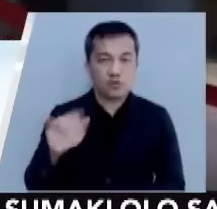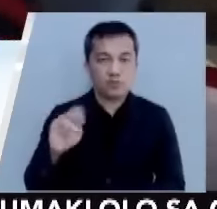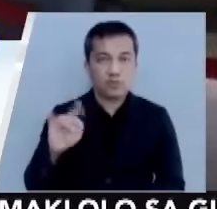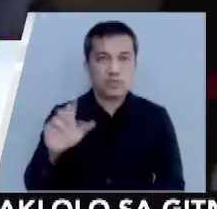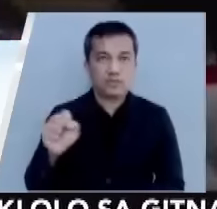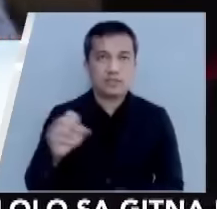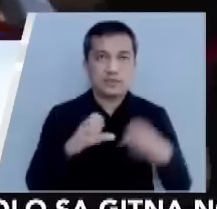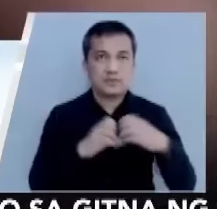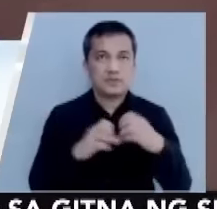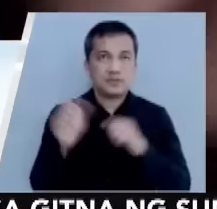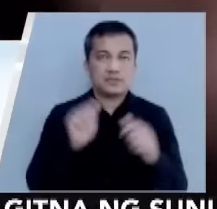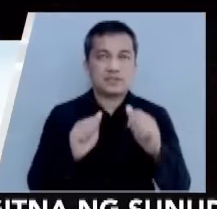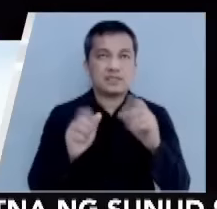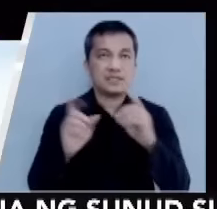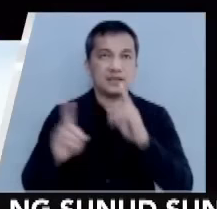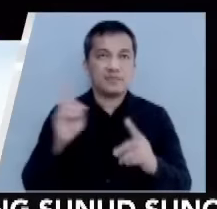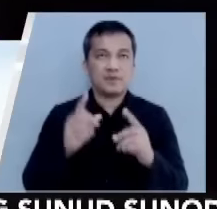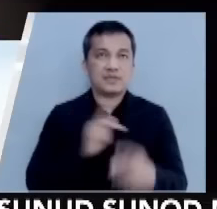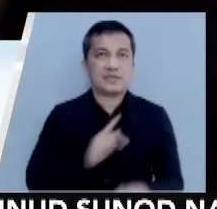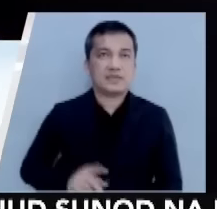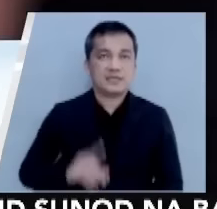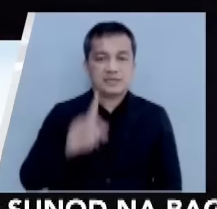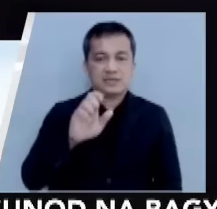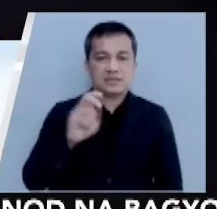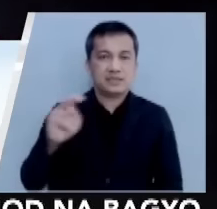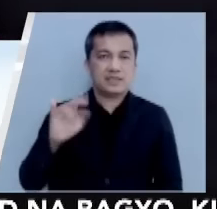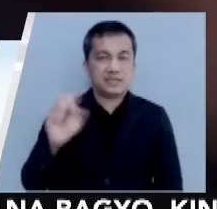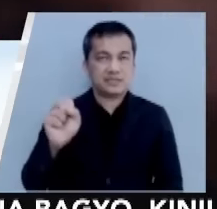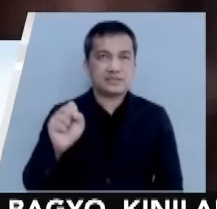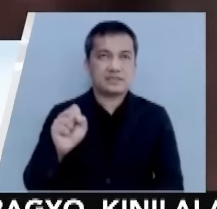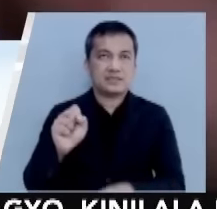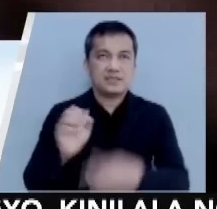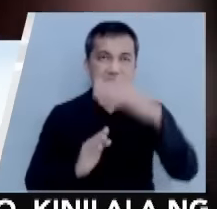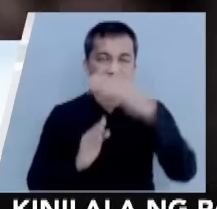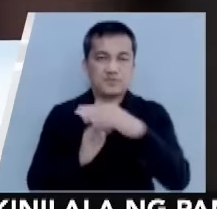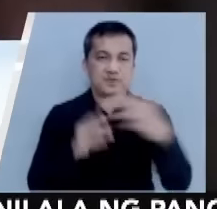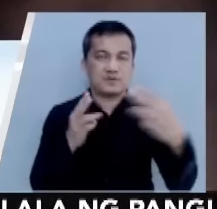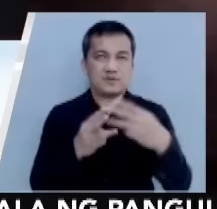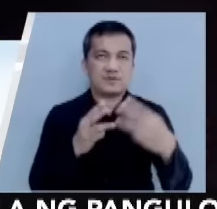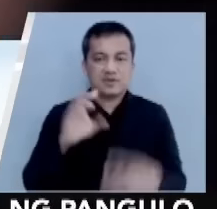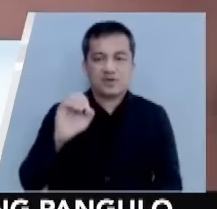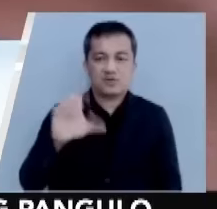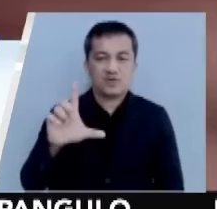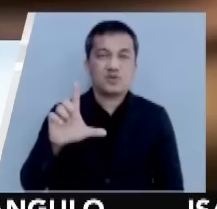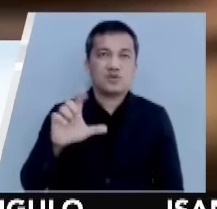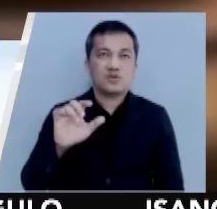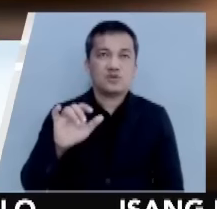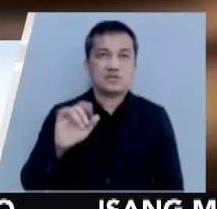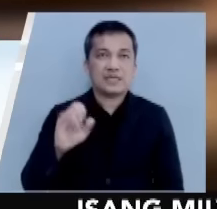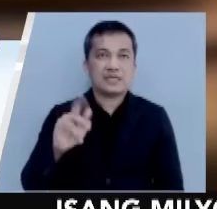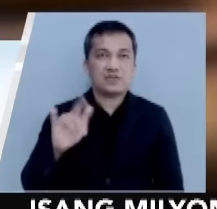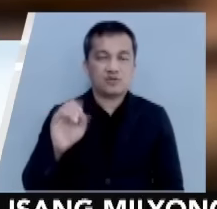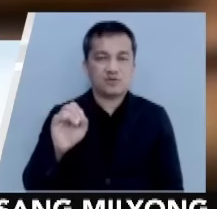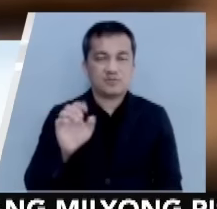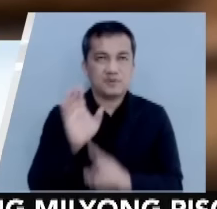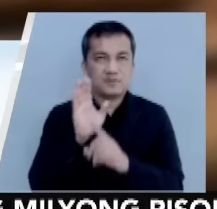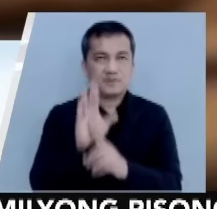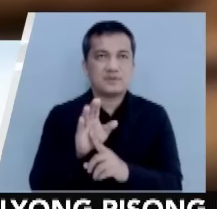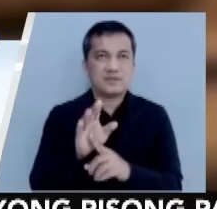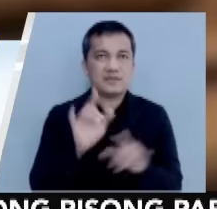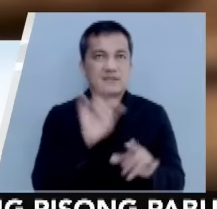king Dennis Trillo. Time out nga raw muna sa gera si Colonel Yuta Saito para magpakita ng love and support